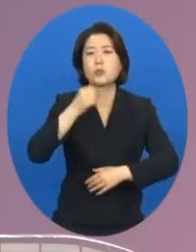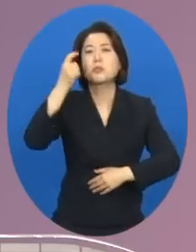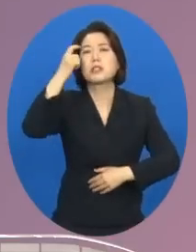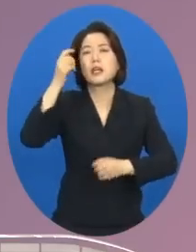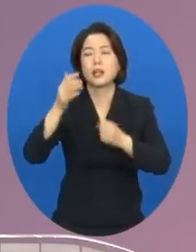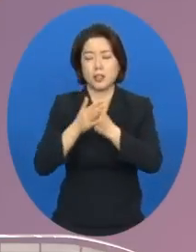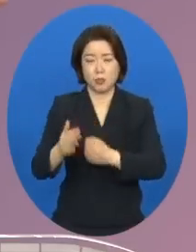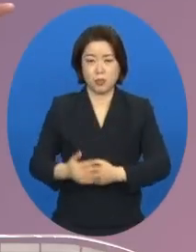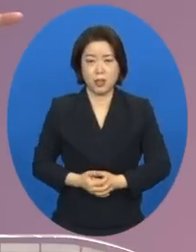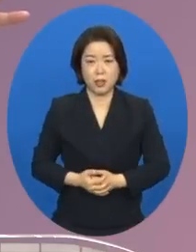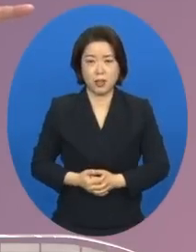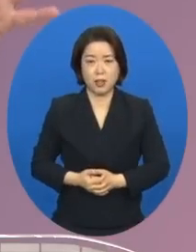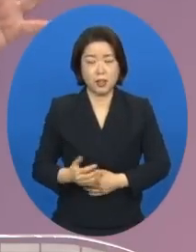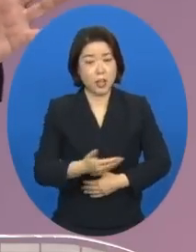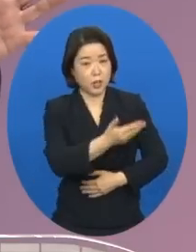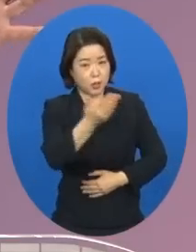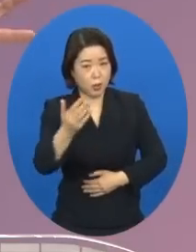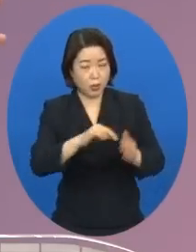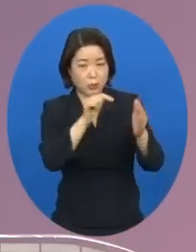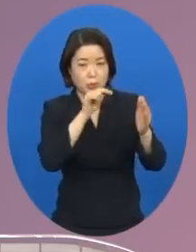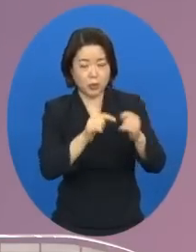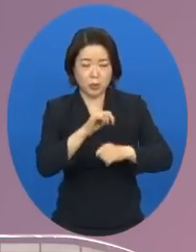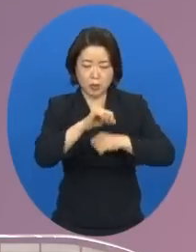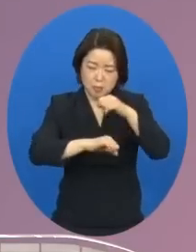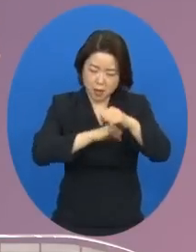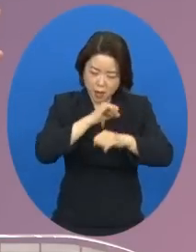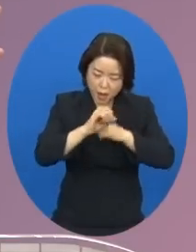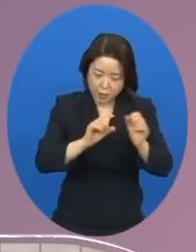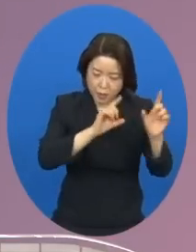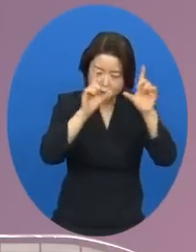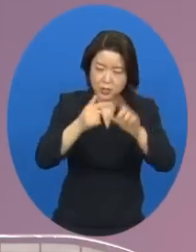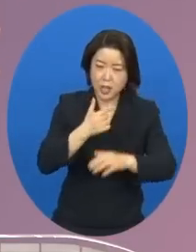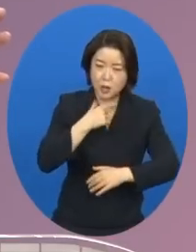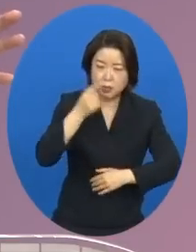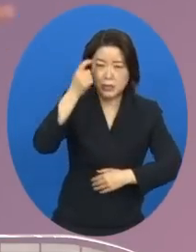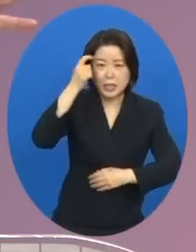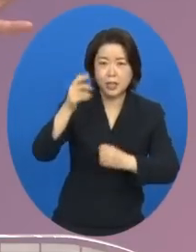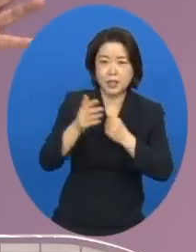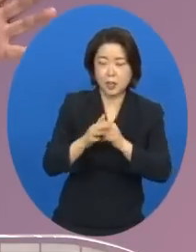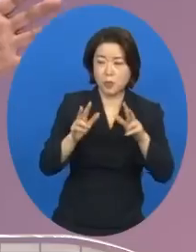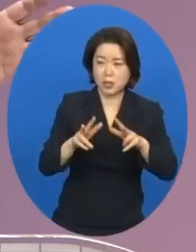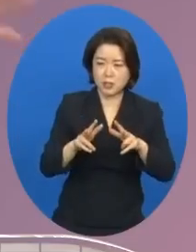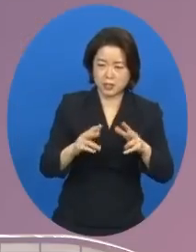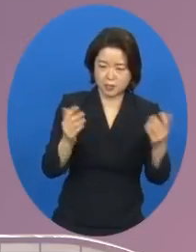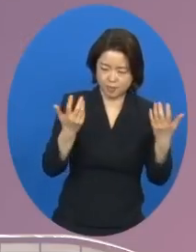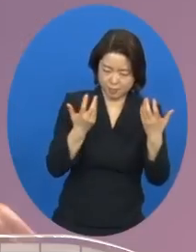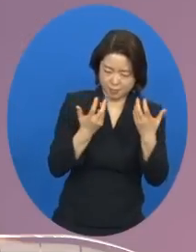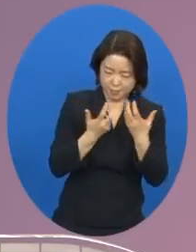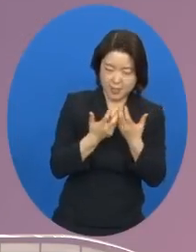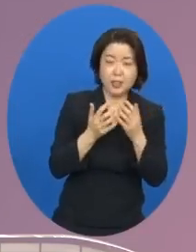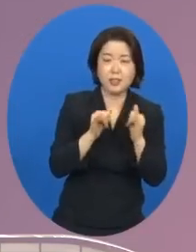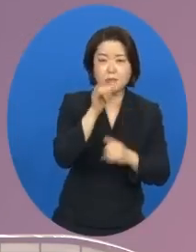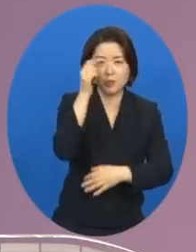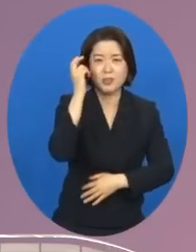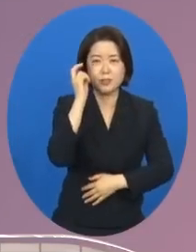여러분 중에도 어쩌든지 마음대로 살고 싶은 생각으로 지금 가득한 사람이 있을